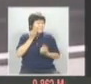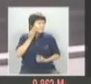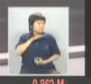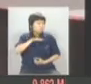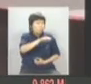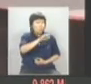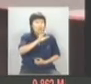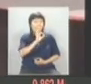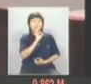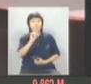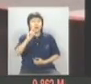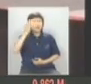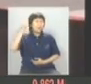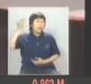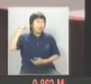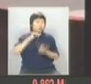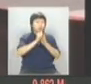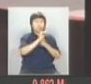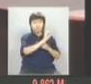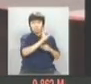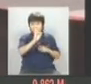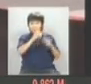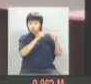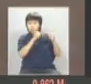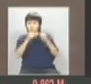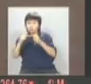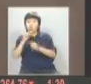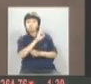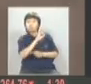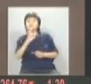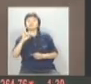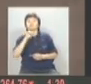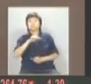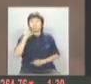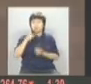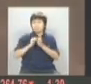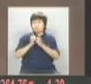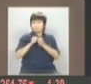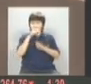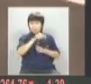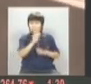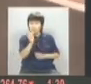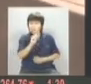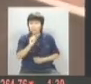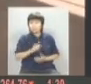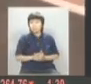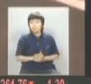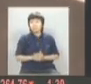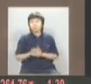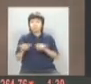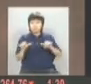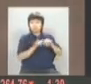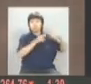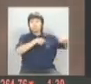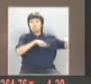แล้ว 7 ลูการติดต่อกันค่ะดยนัแข็งที่ประสบความสำเร็จในยามที่ลงแงขนสนามนี้ก็คือ Fernando Alonsoที่